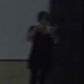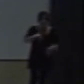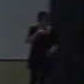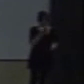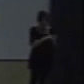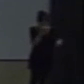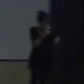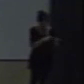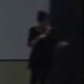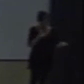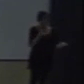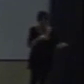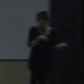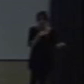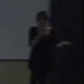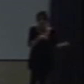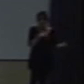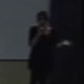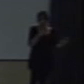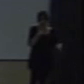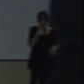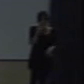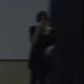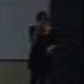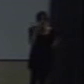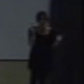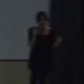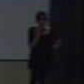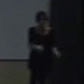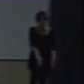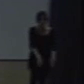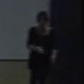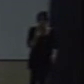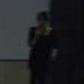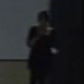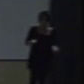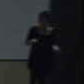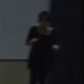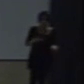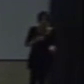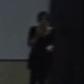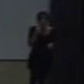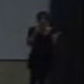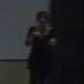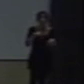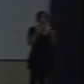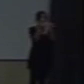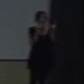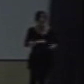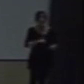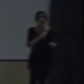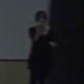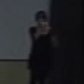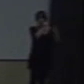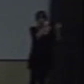serveix per dir sí, jo tinc opinió d'això, de tal i de qual. No sé si va més enllà. Jo crec que els models de consum d'informació estan